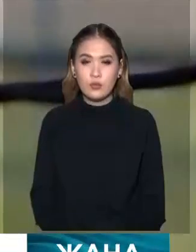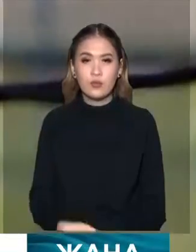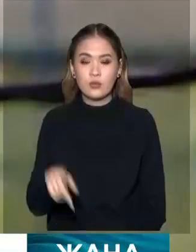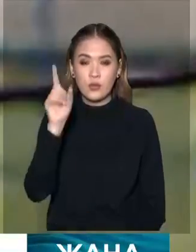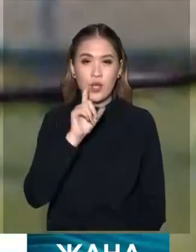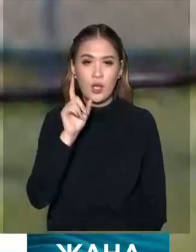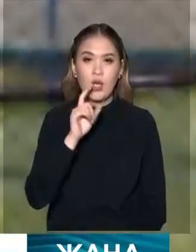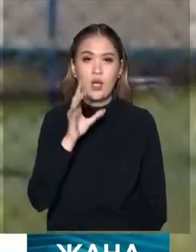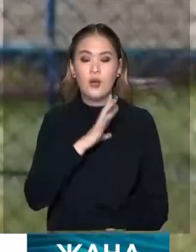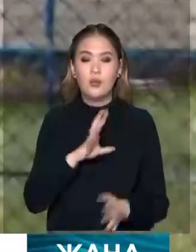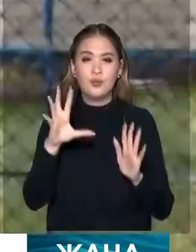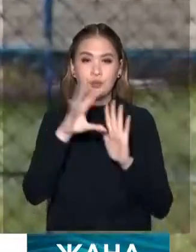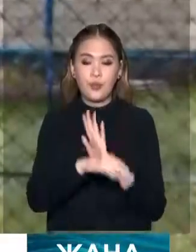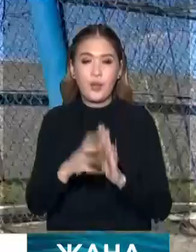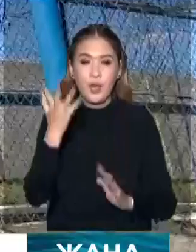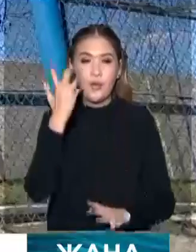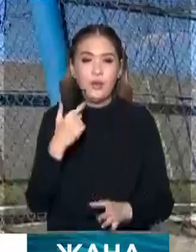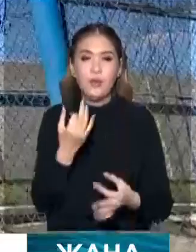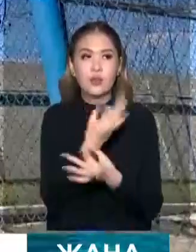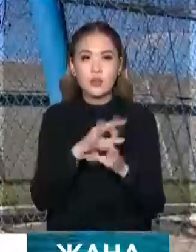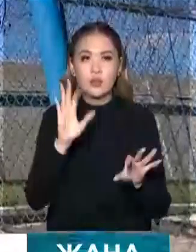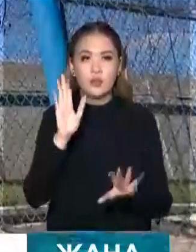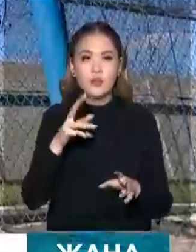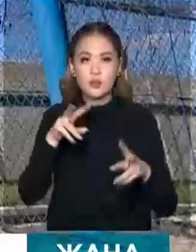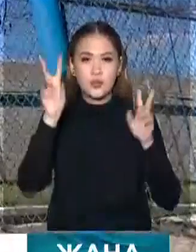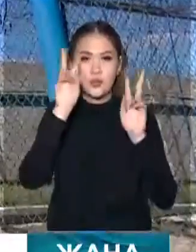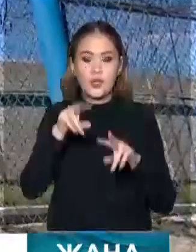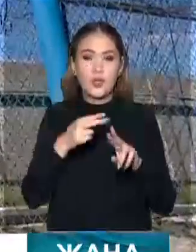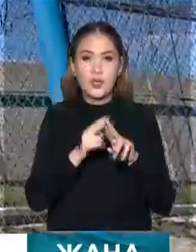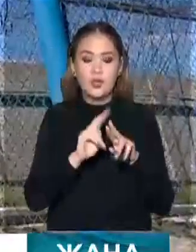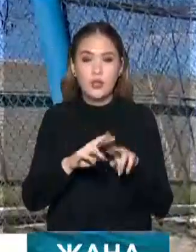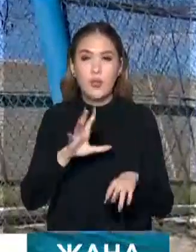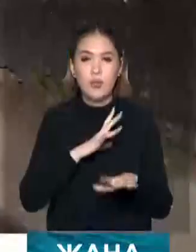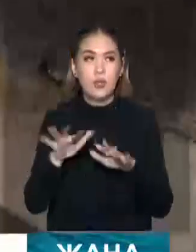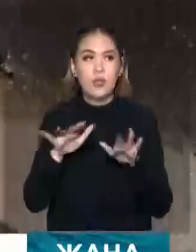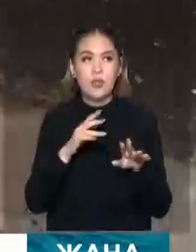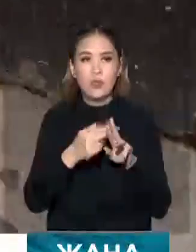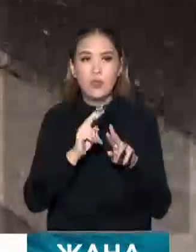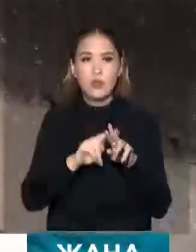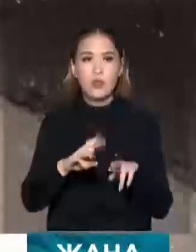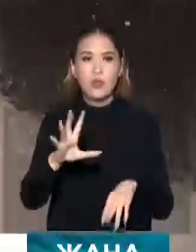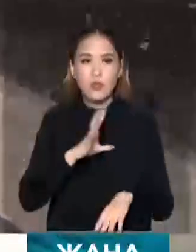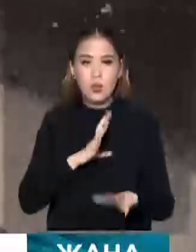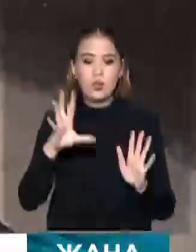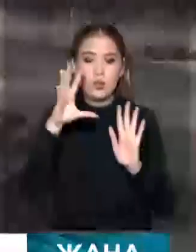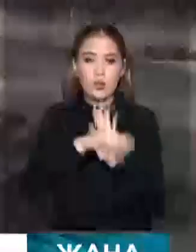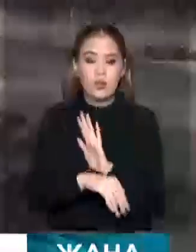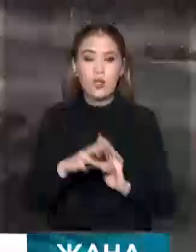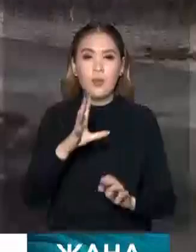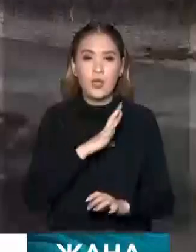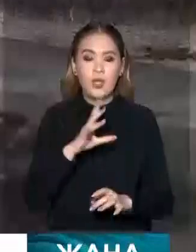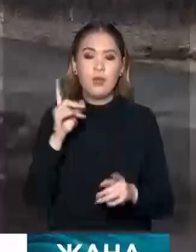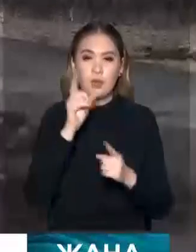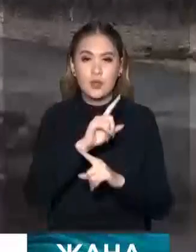Әзірге рақымшылыққа ілінетіндердің қашан бостандыққа шығатыны белгісіз, өйткені бірқатар іс әлде тергеу органдарының өндірісінде жатыр.